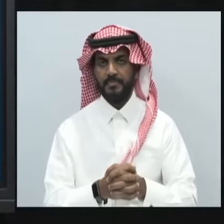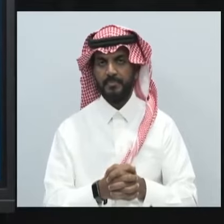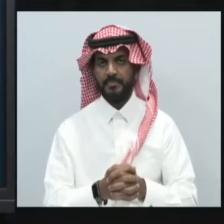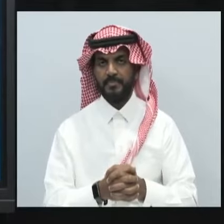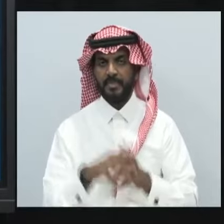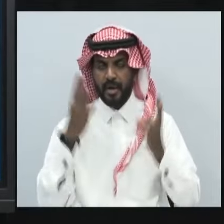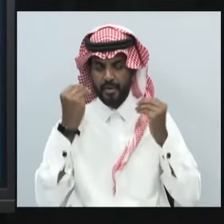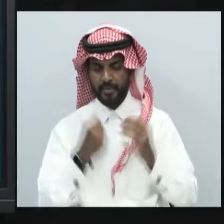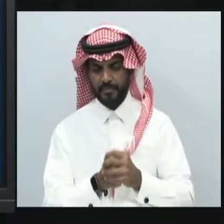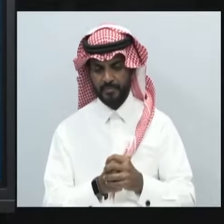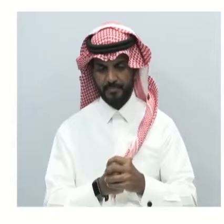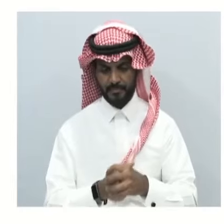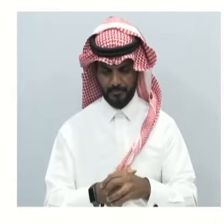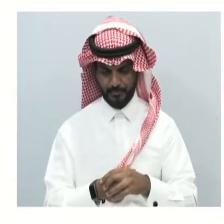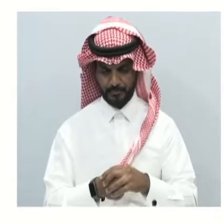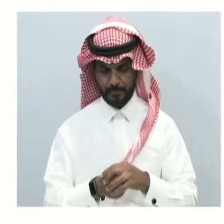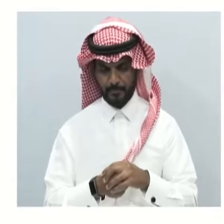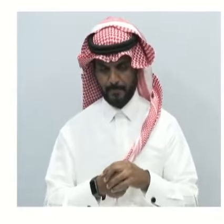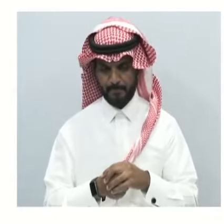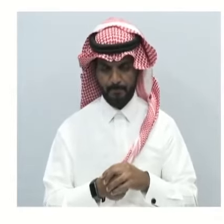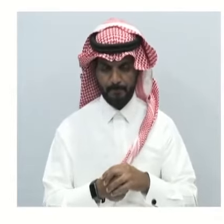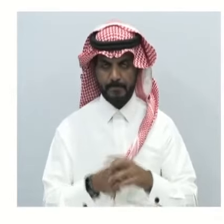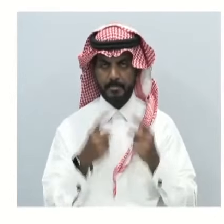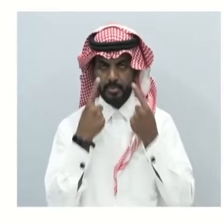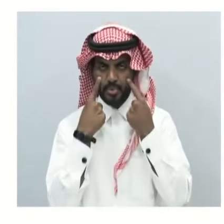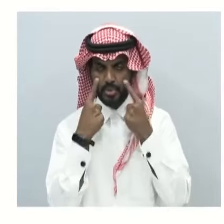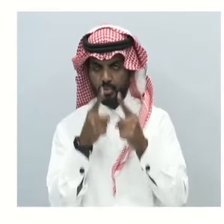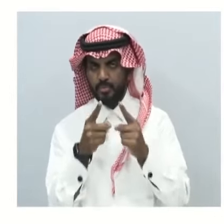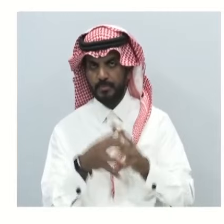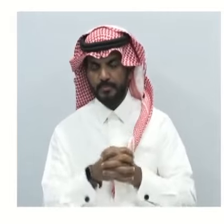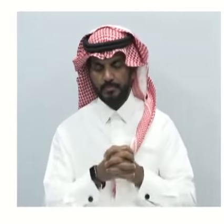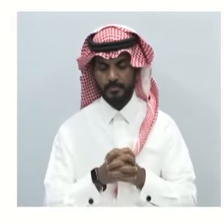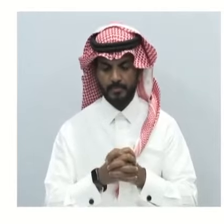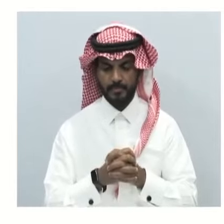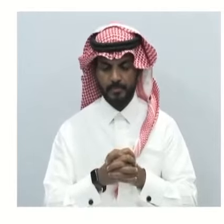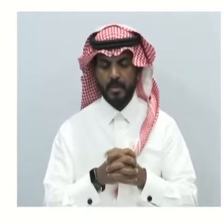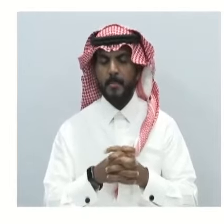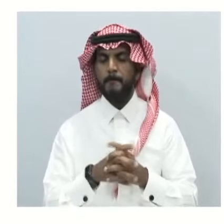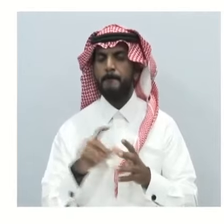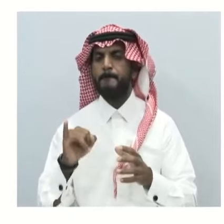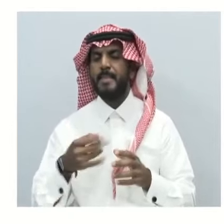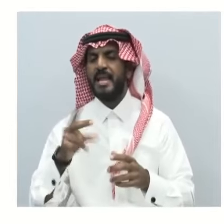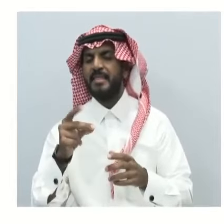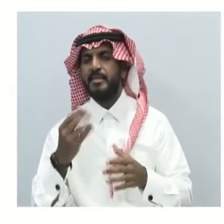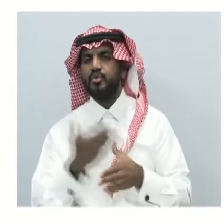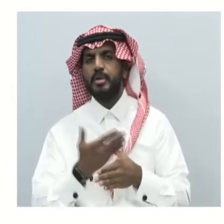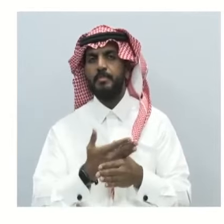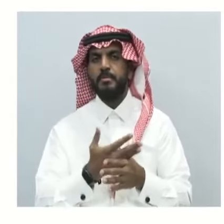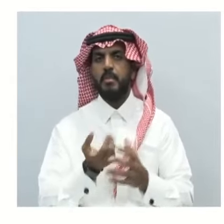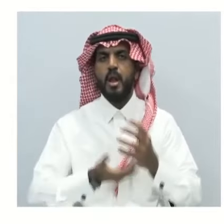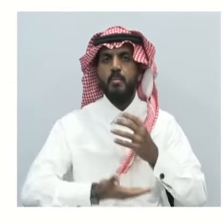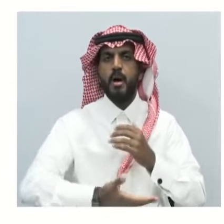على عنوان الطالب هو طالبته كما تشاهدون امامكم ما الذي يسبب المد